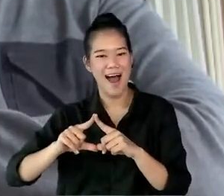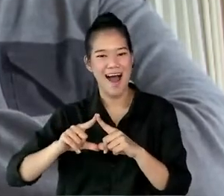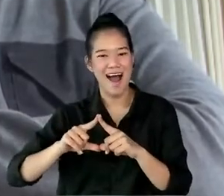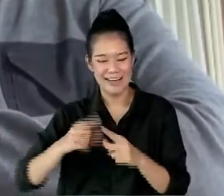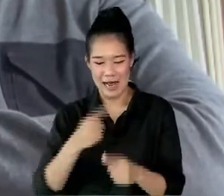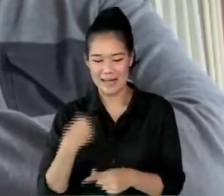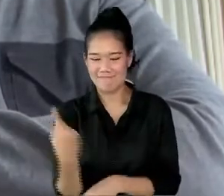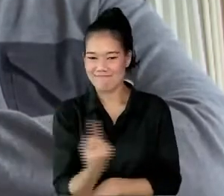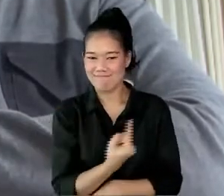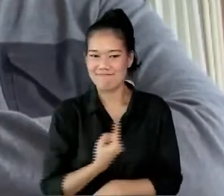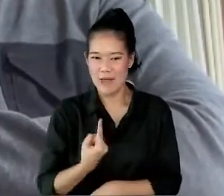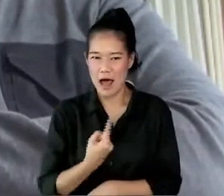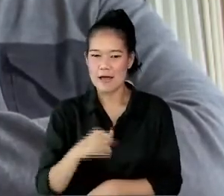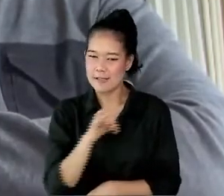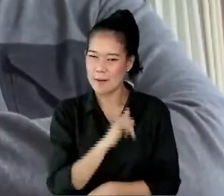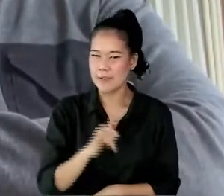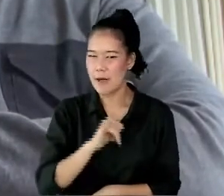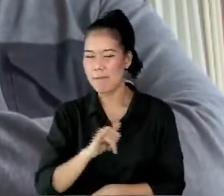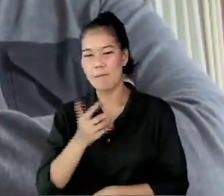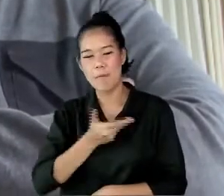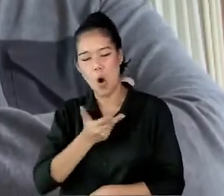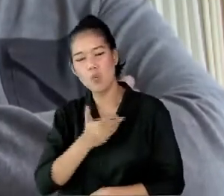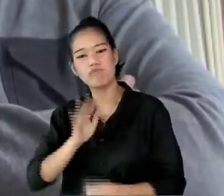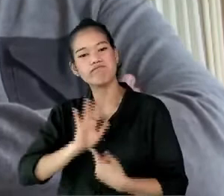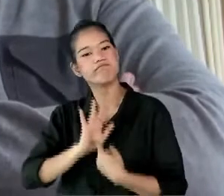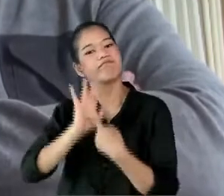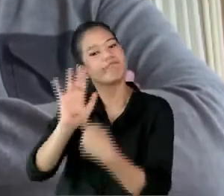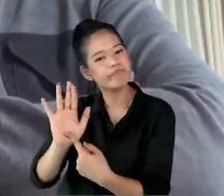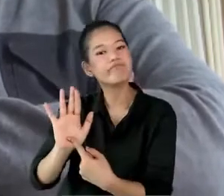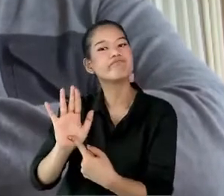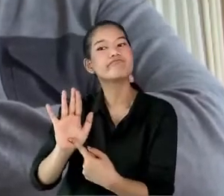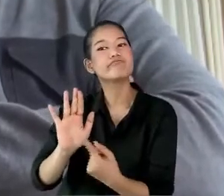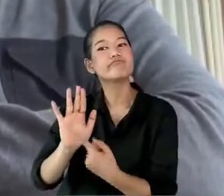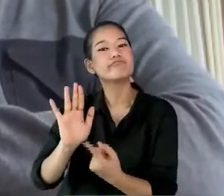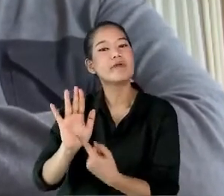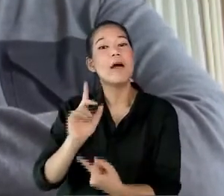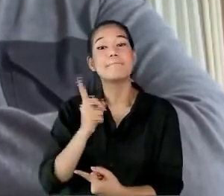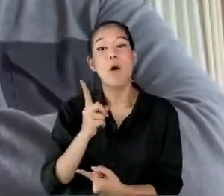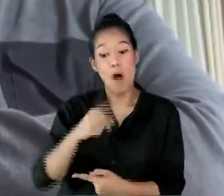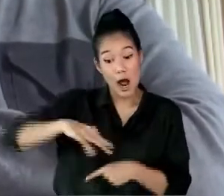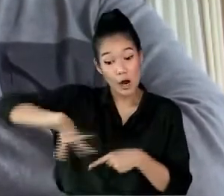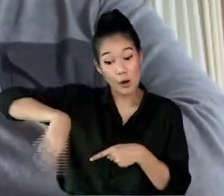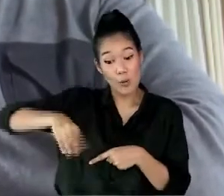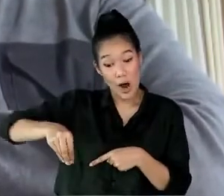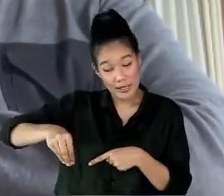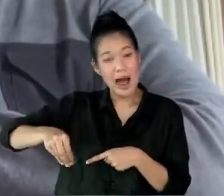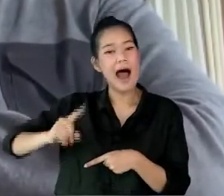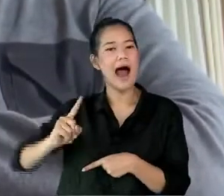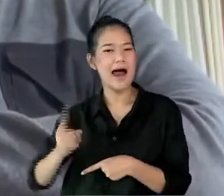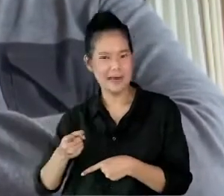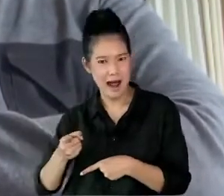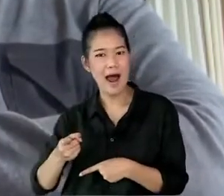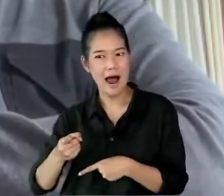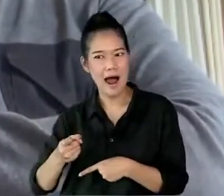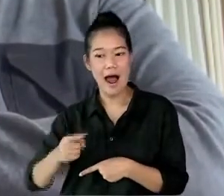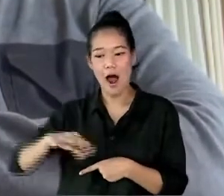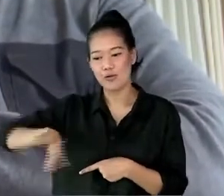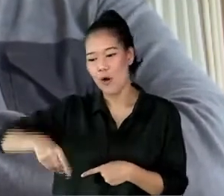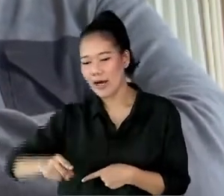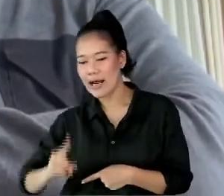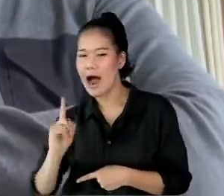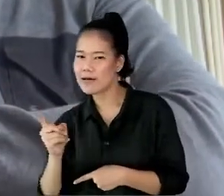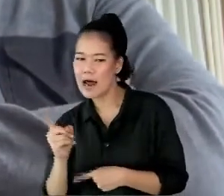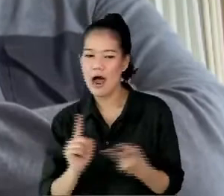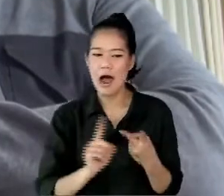tuh pengen menggambarkan bahwa di klip ini ada keluarga, ada yang lajang,